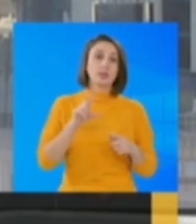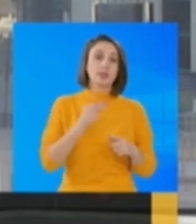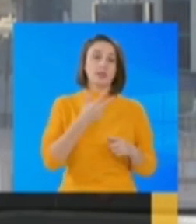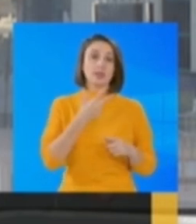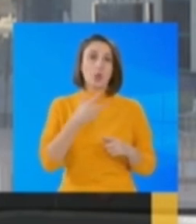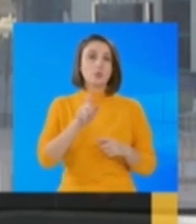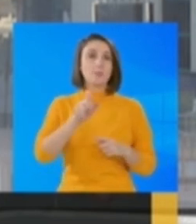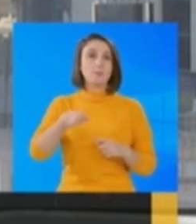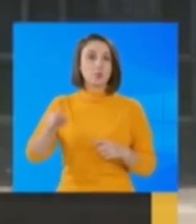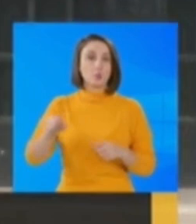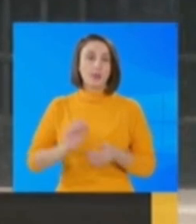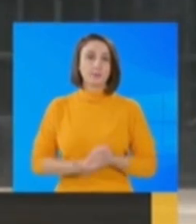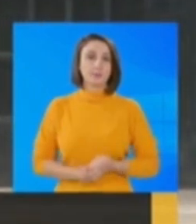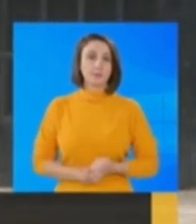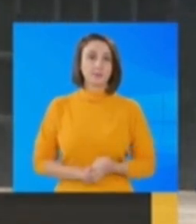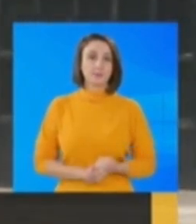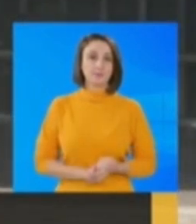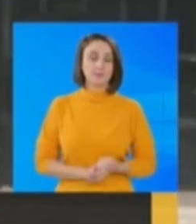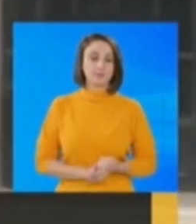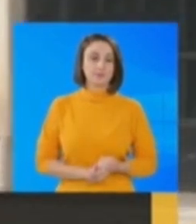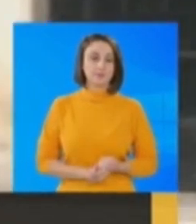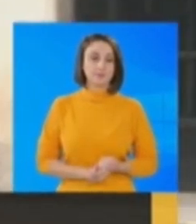cu cel mult 300 de spectatori.